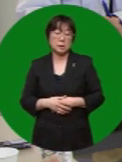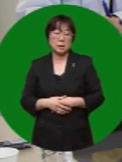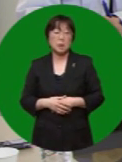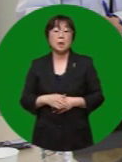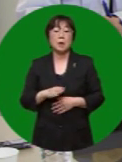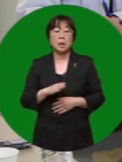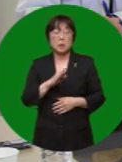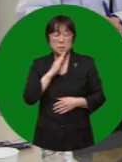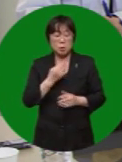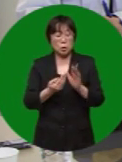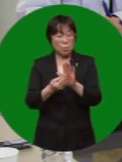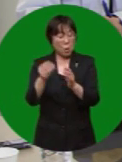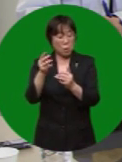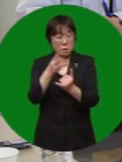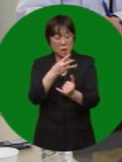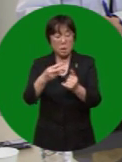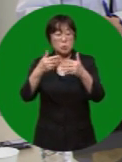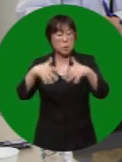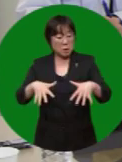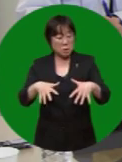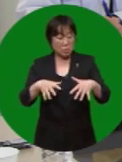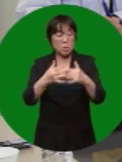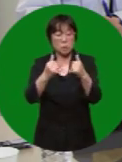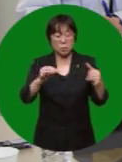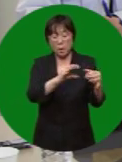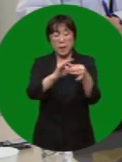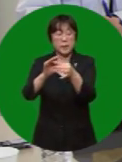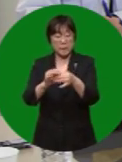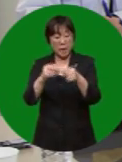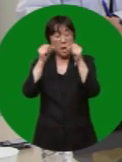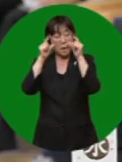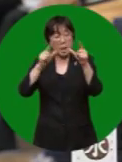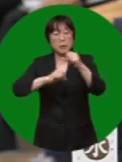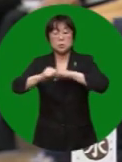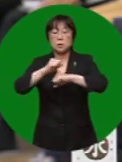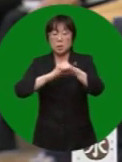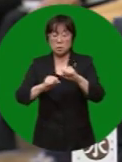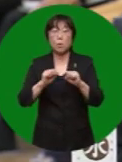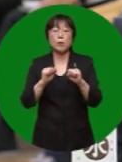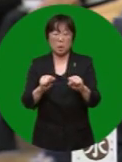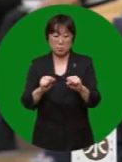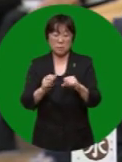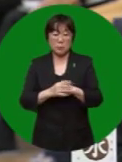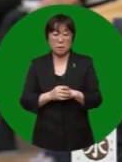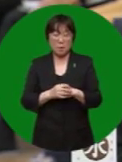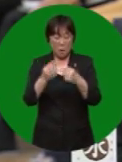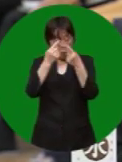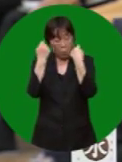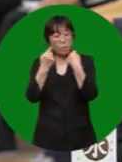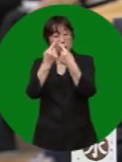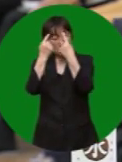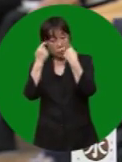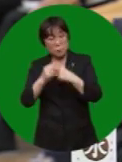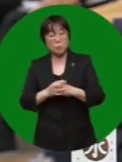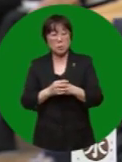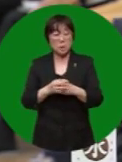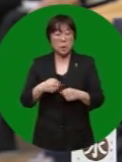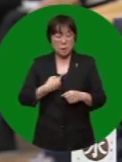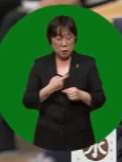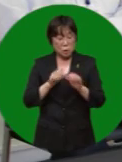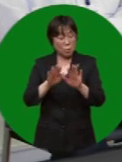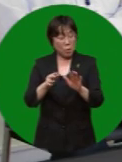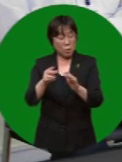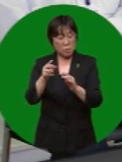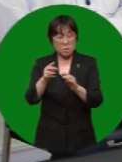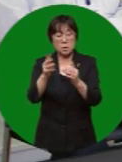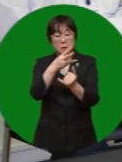自主防災組織の方々と連携して啓発活動を行いますと、まあ、個別に、まあ、自主防災組織